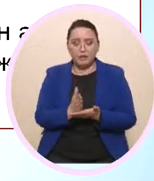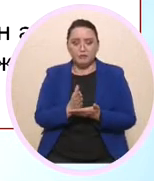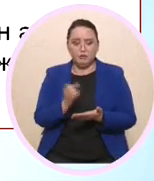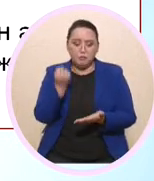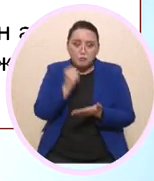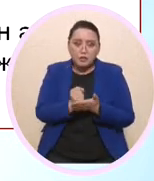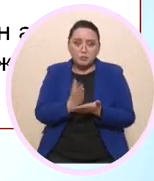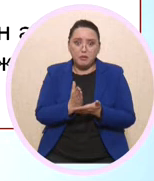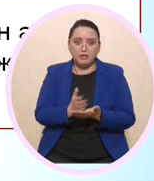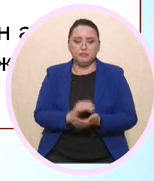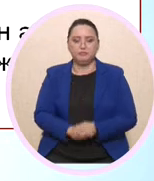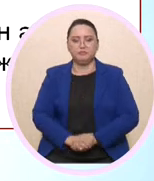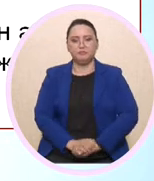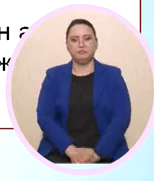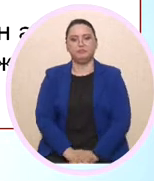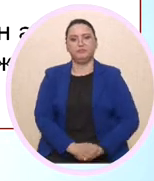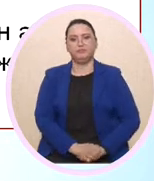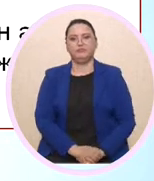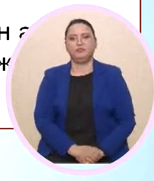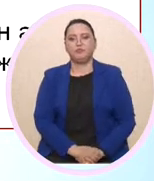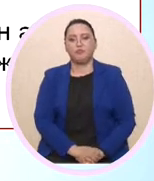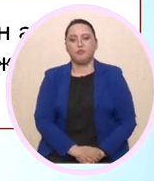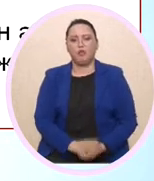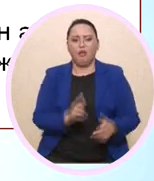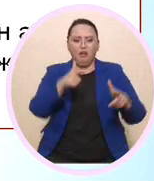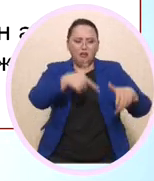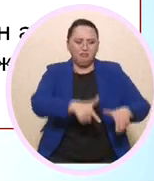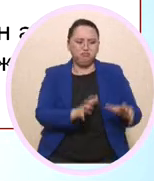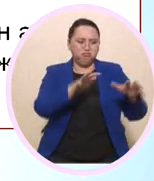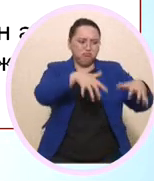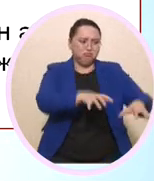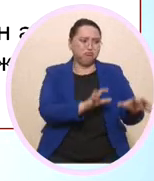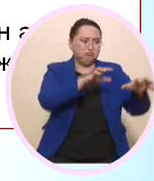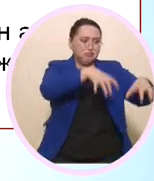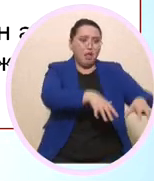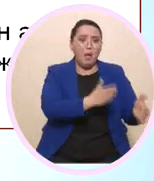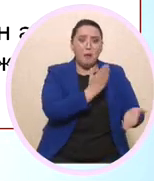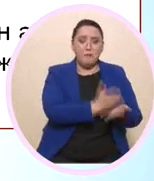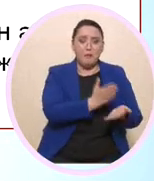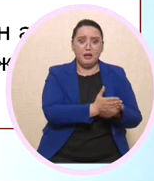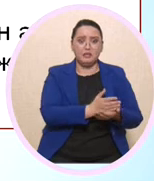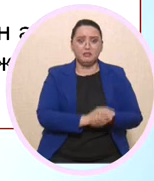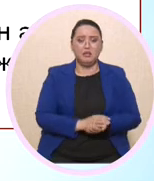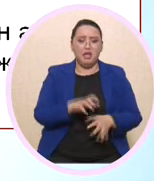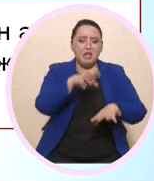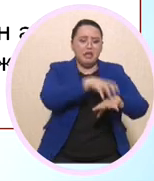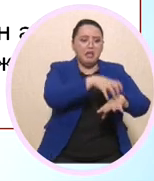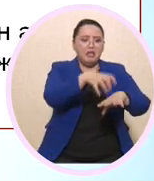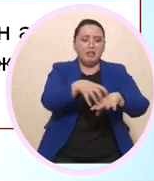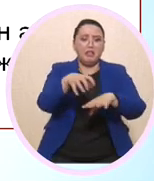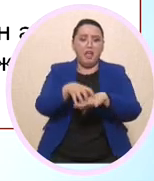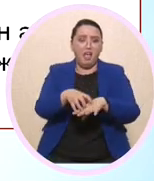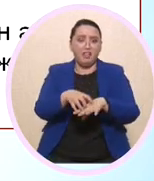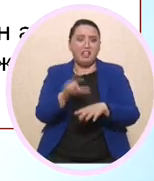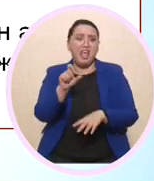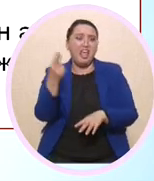Чон борооноор гихчээр үер ус болчихсон байхад айлын ид хөрөнгөнд